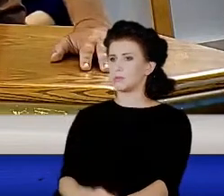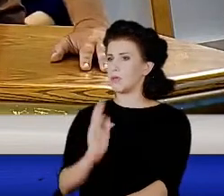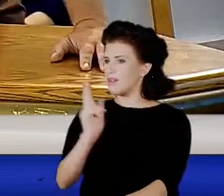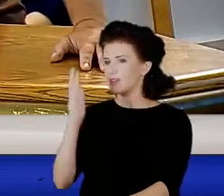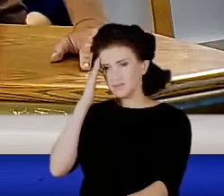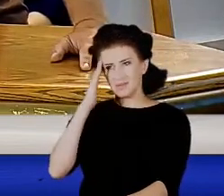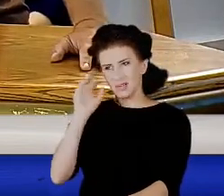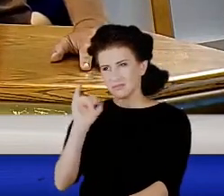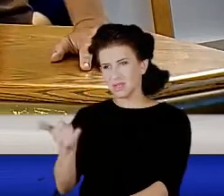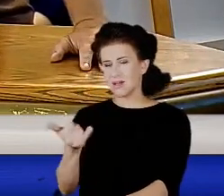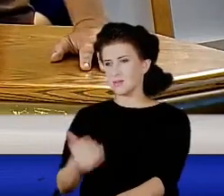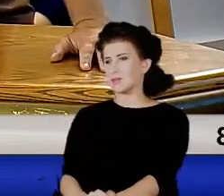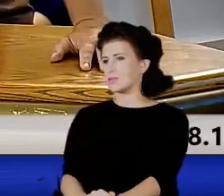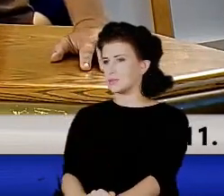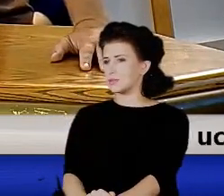dziennego.